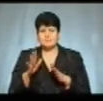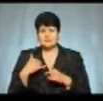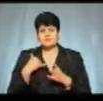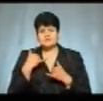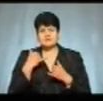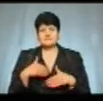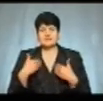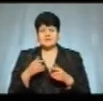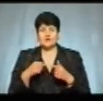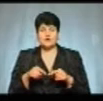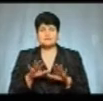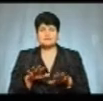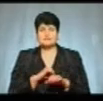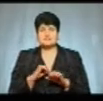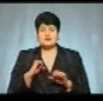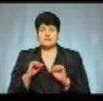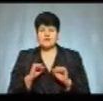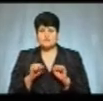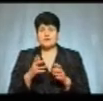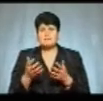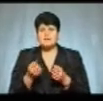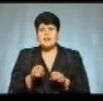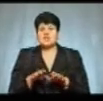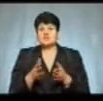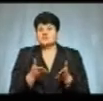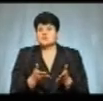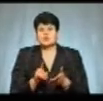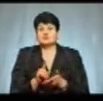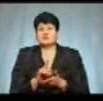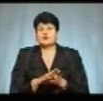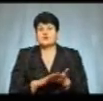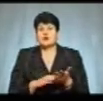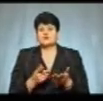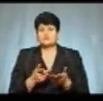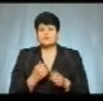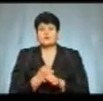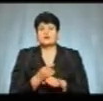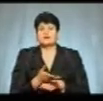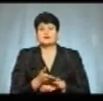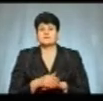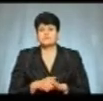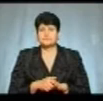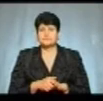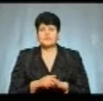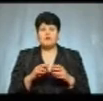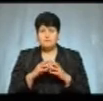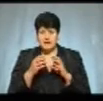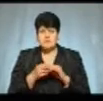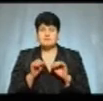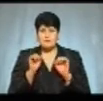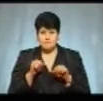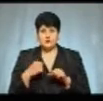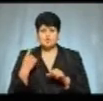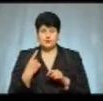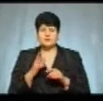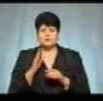зверталися до органів місцевого самоврядування, щоб вони приймали рішення, що в подальшому з цими відходами робити. Тобто, в принципі, може область